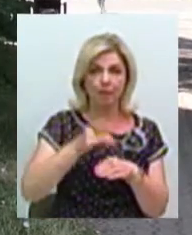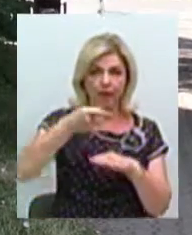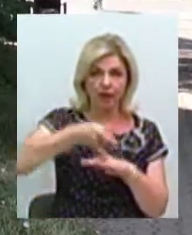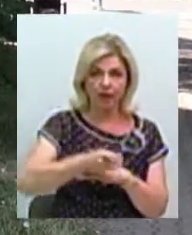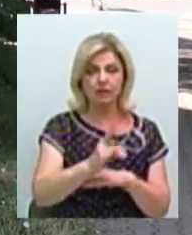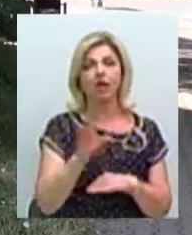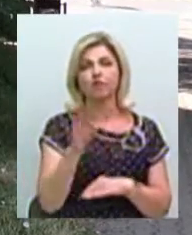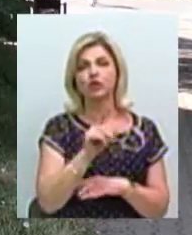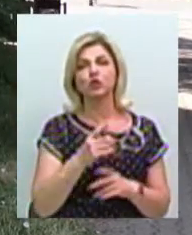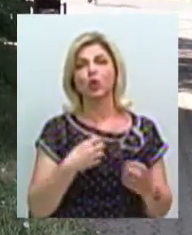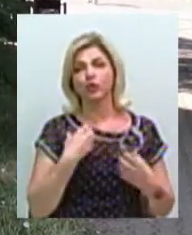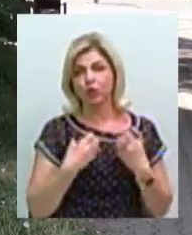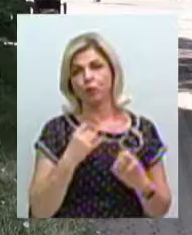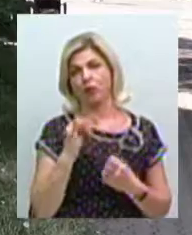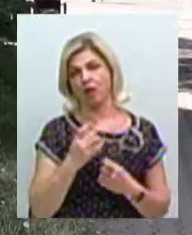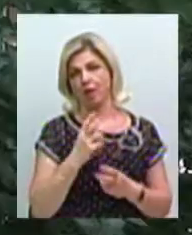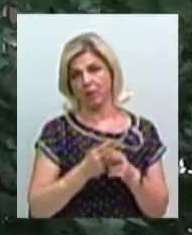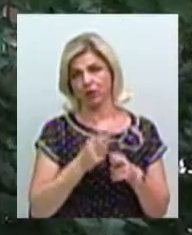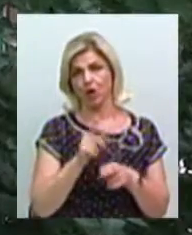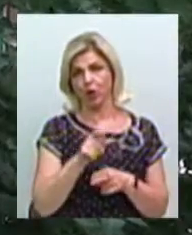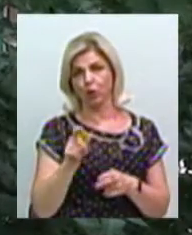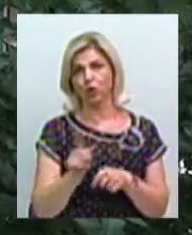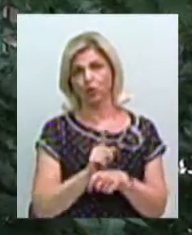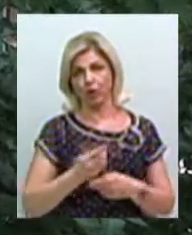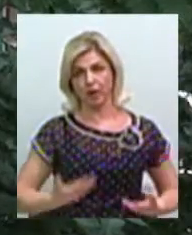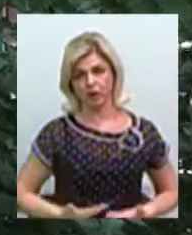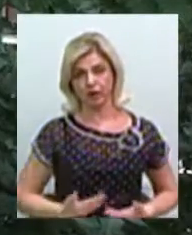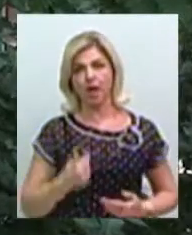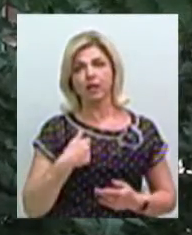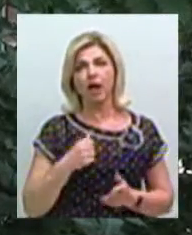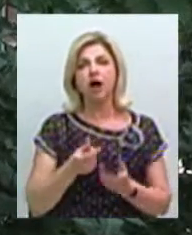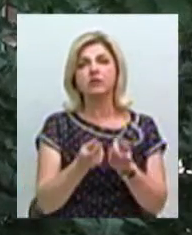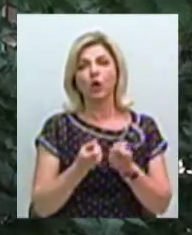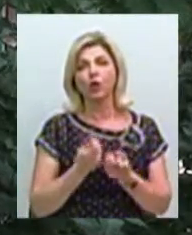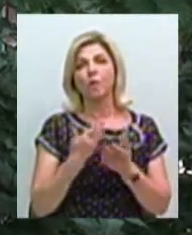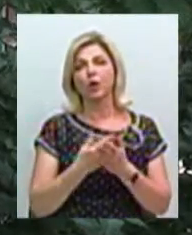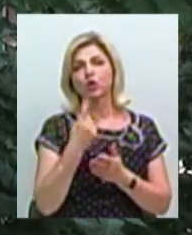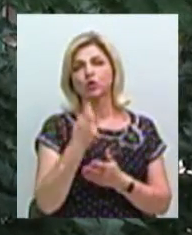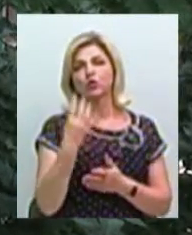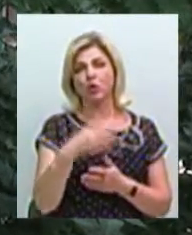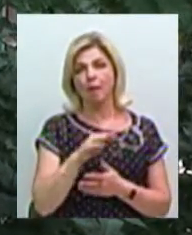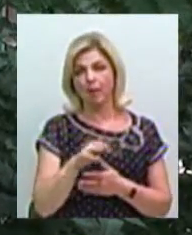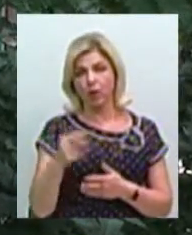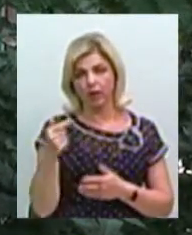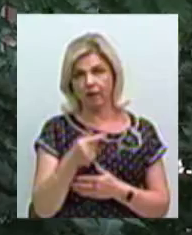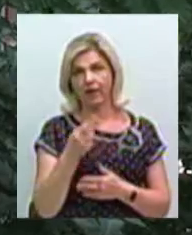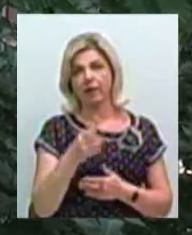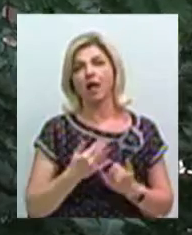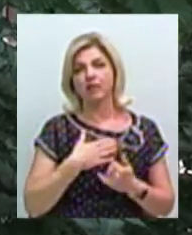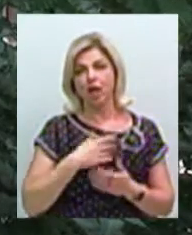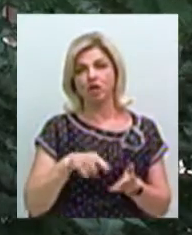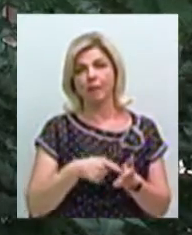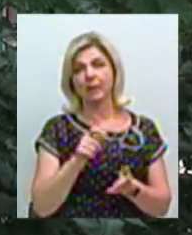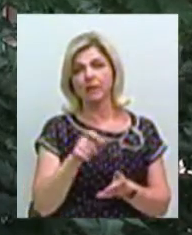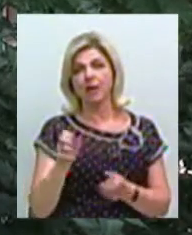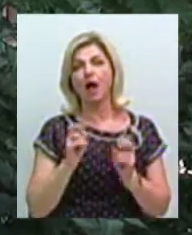сьогодні турбує і заважає людям нормально існувати. Я залучив близько 40 мільйонів гривень для наших містян. Як їх